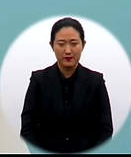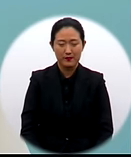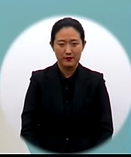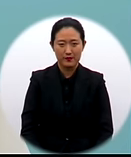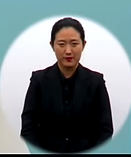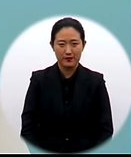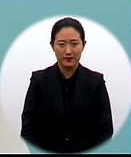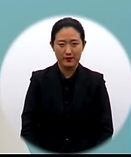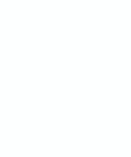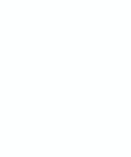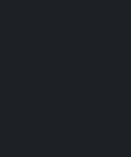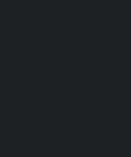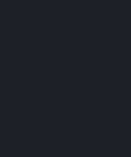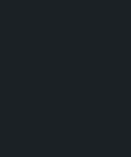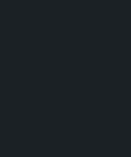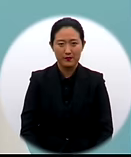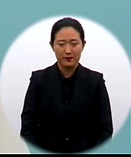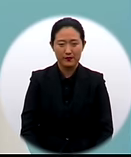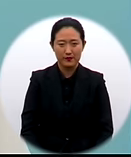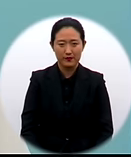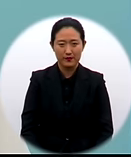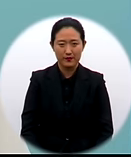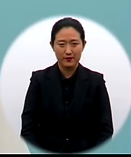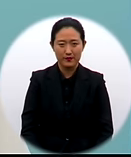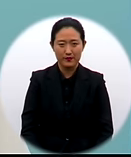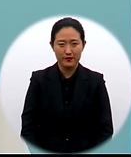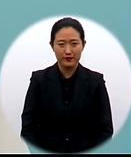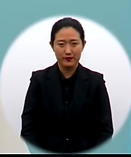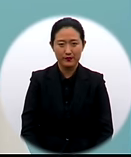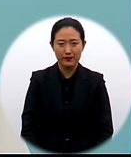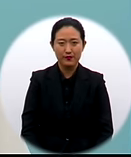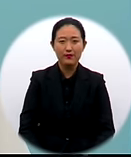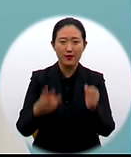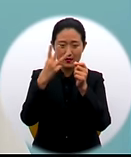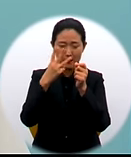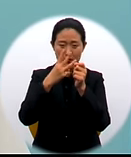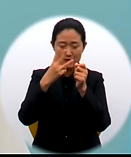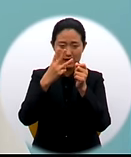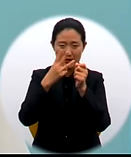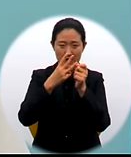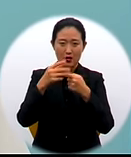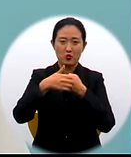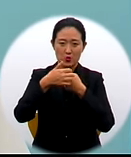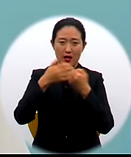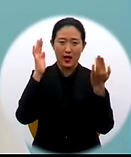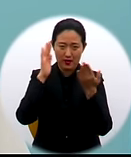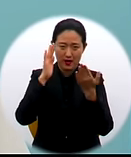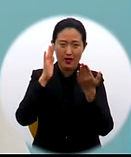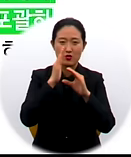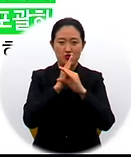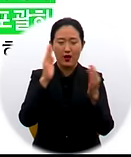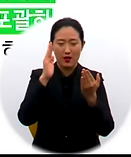통제할 수 있다는 특징도 있죠. 세 번째 트렌드입니다. 세 번째 트렌드부터는 초등학생이나 중학생뿐만